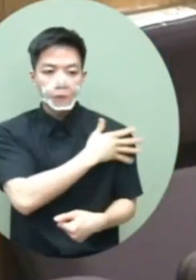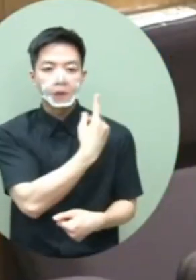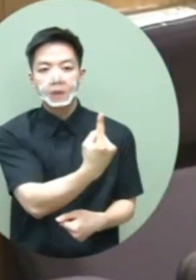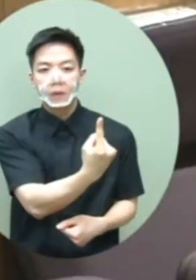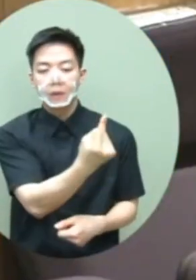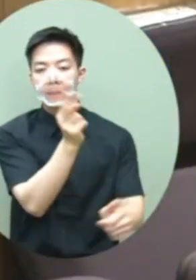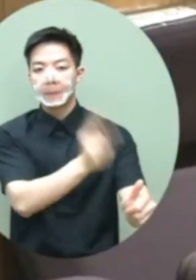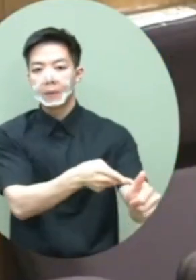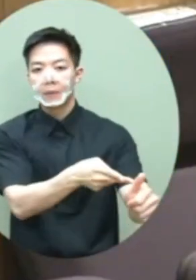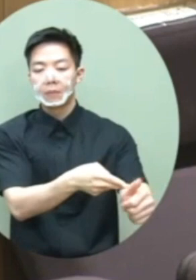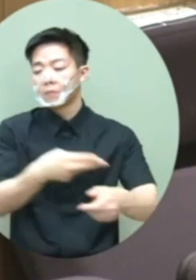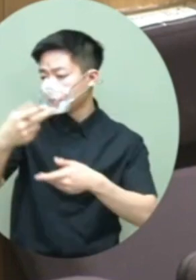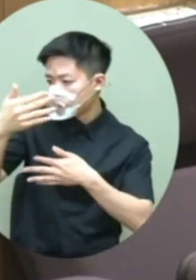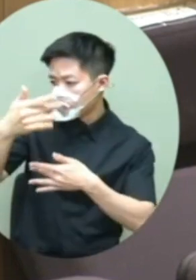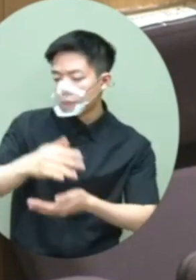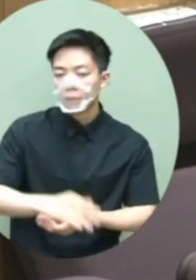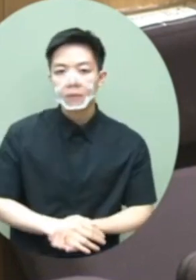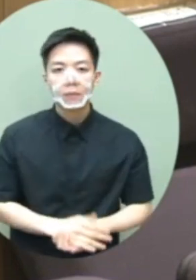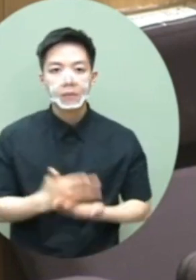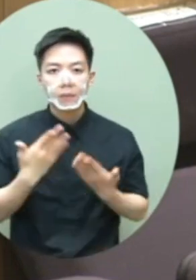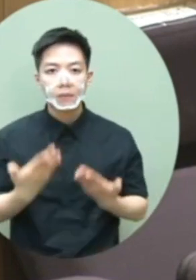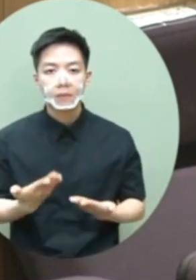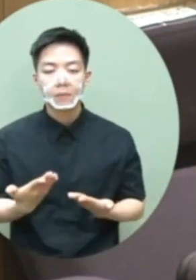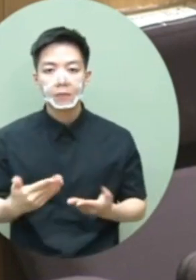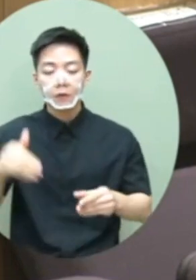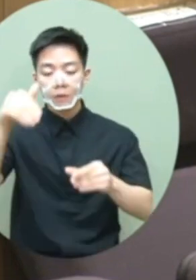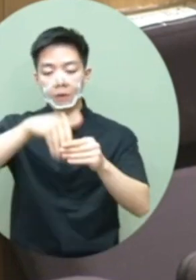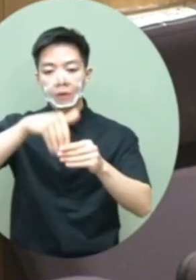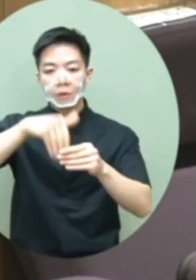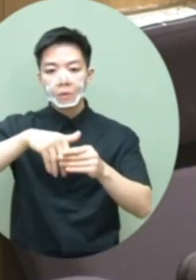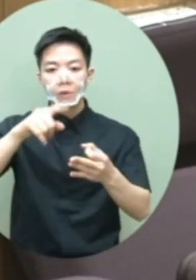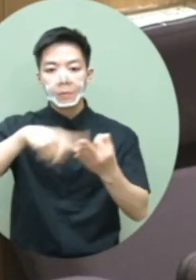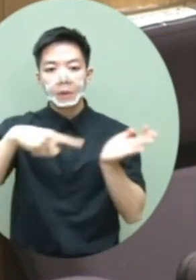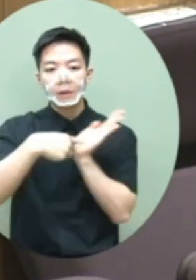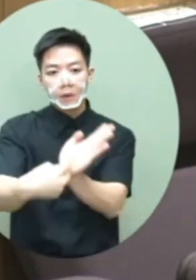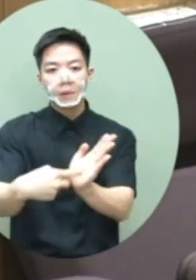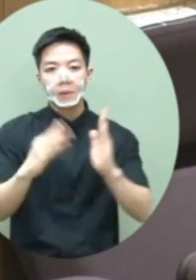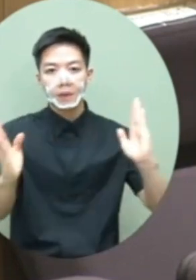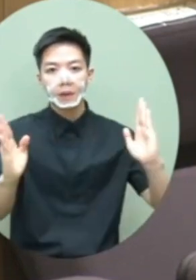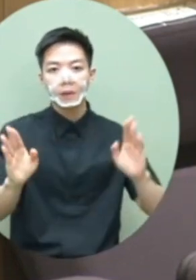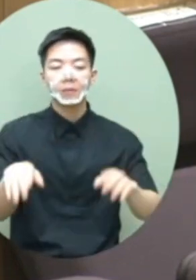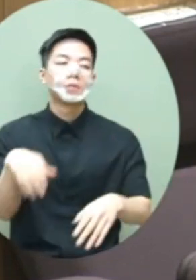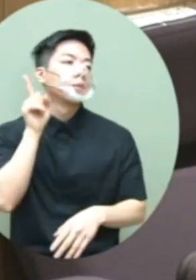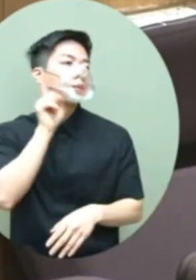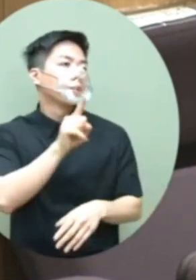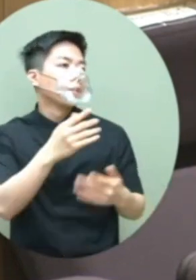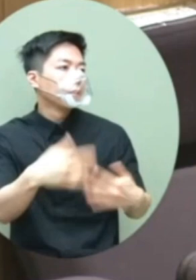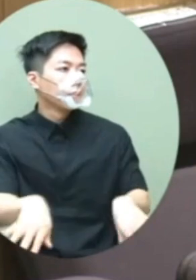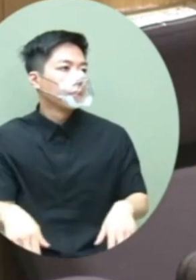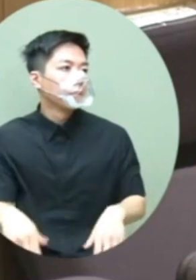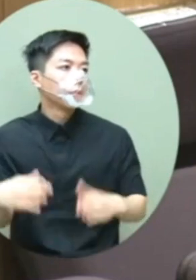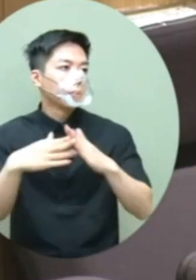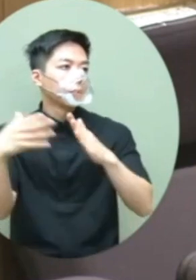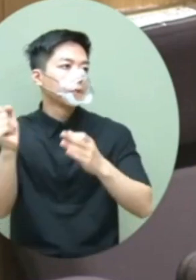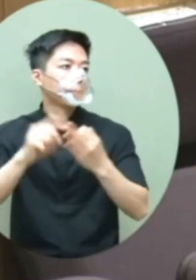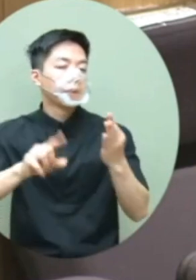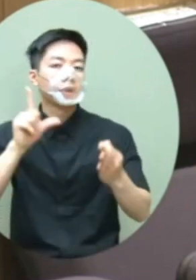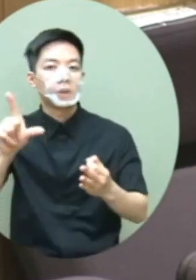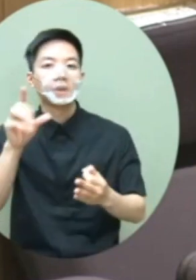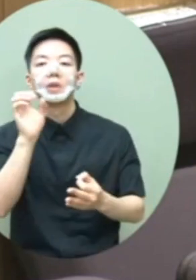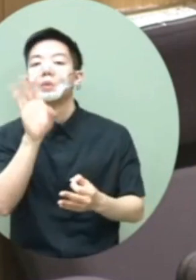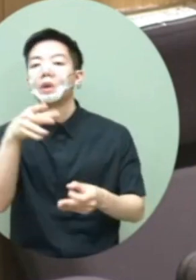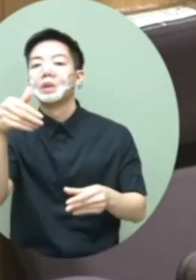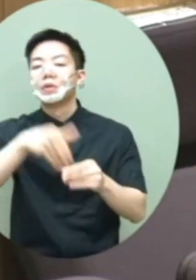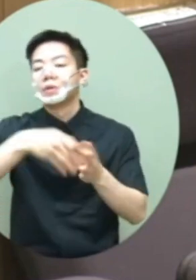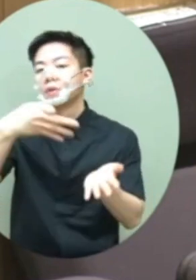命呢？同埋即係特首而家嗰個選舉嘅提名期已經開始咗一個禮拜，咁李家超亦都宣布咗會參選，咁